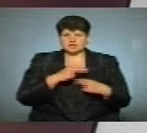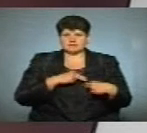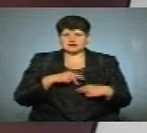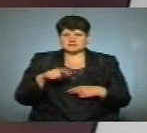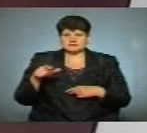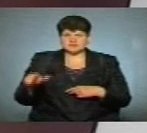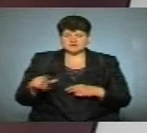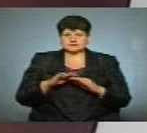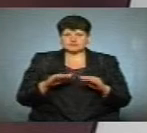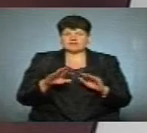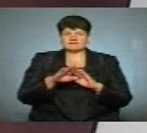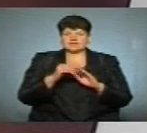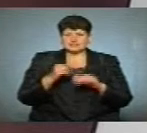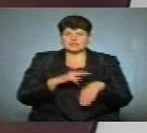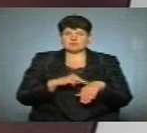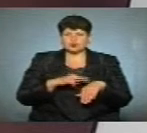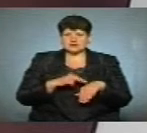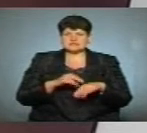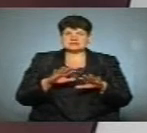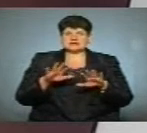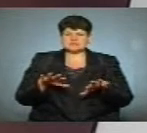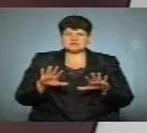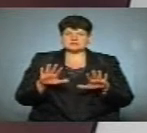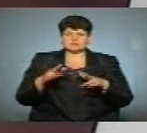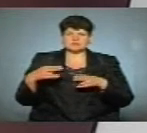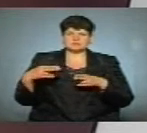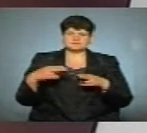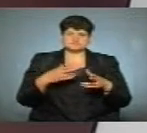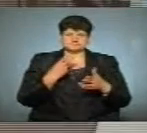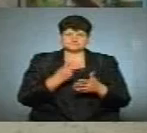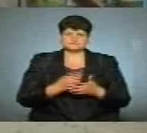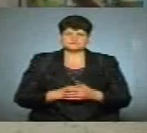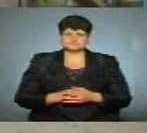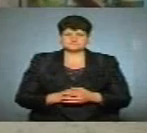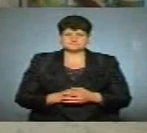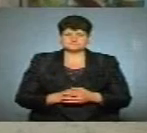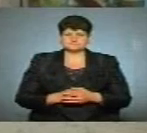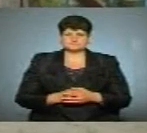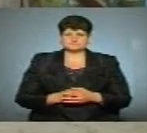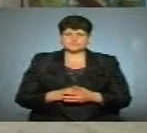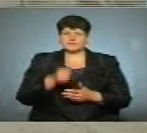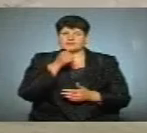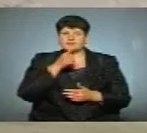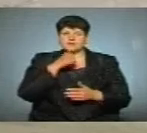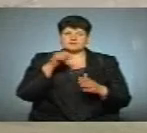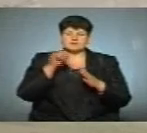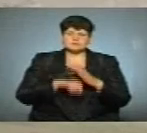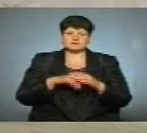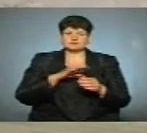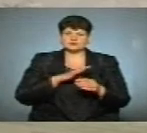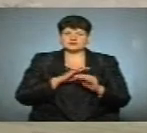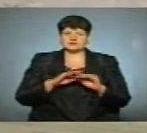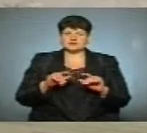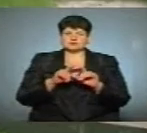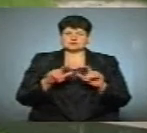садочку. Вони викликали поліцію. На місці події побувала Діана Ярошенко. Замах на вбивство стався у тернопільському